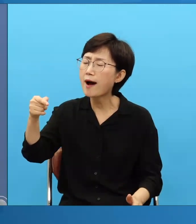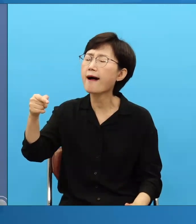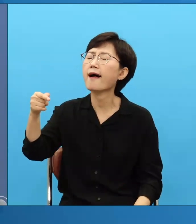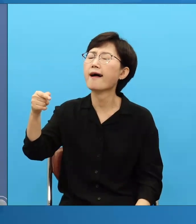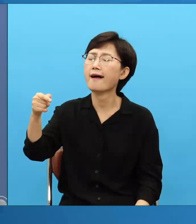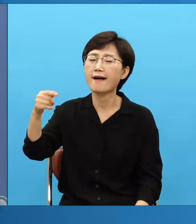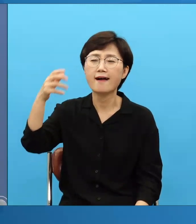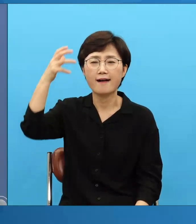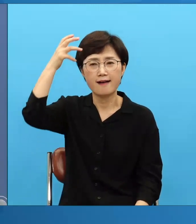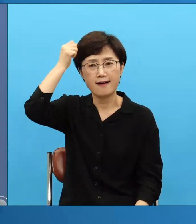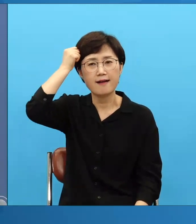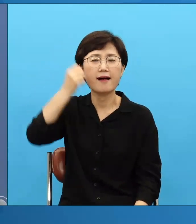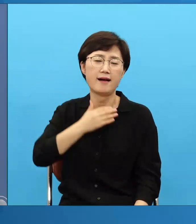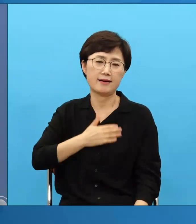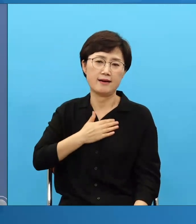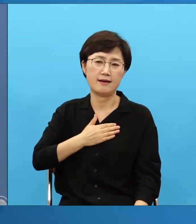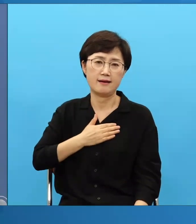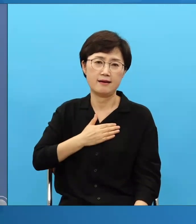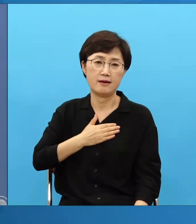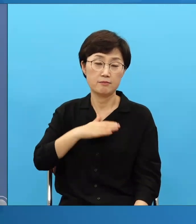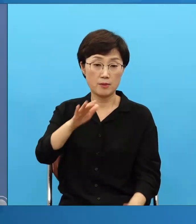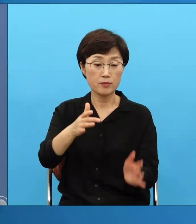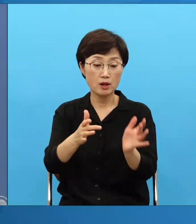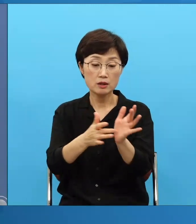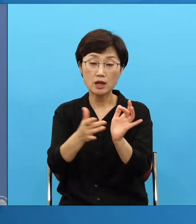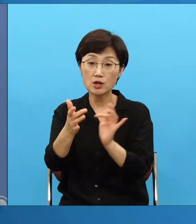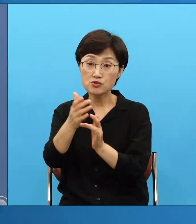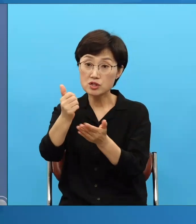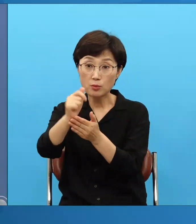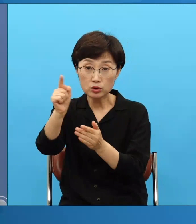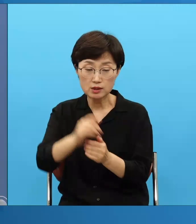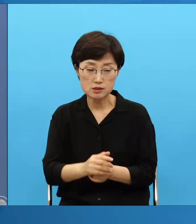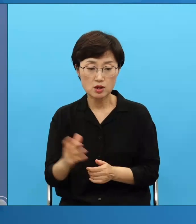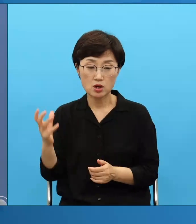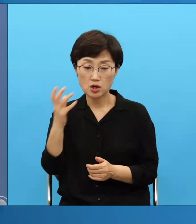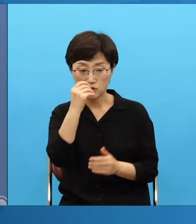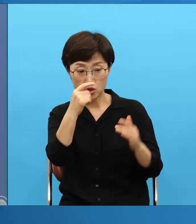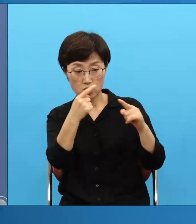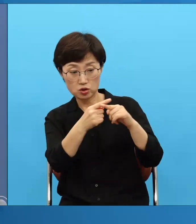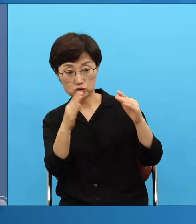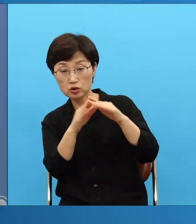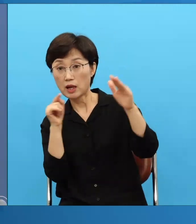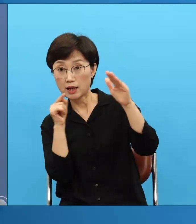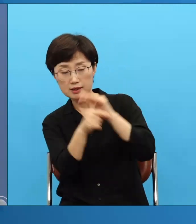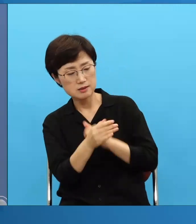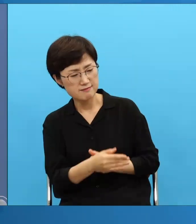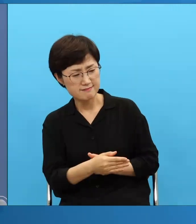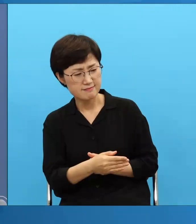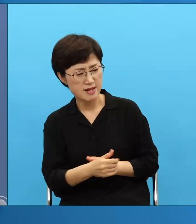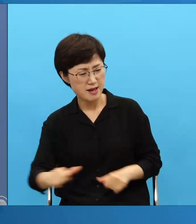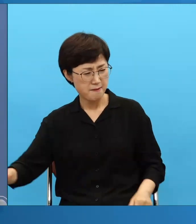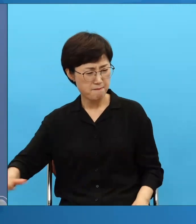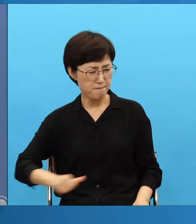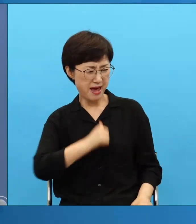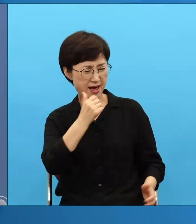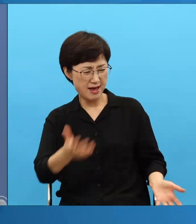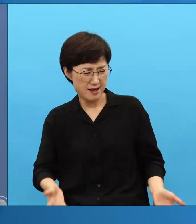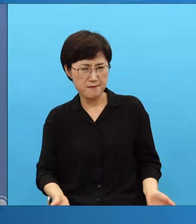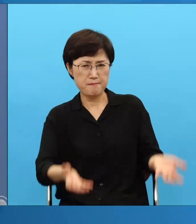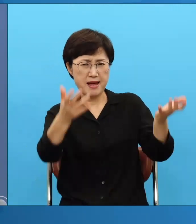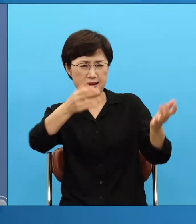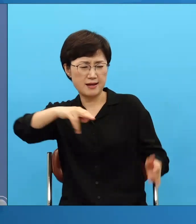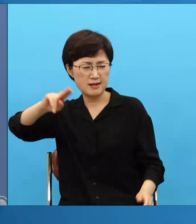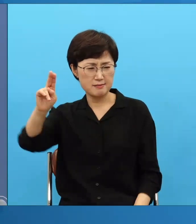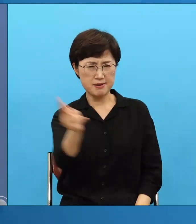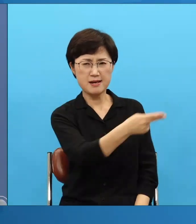아니 예수님께서 화를 내면서요 채찍을 휘두르면서 세 가지 뜰 얘기했잖아요. 그걸